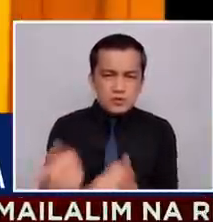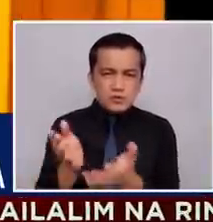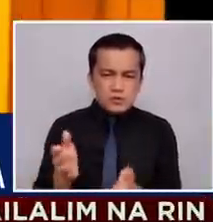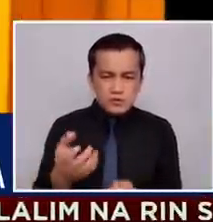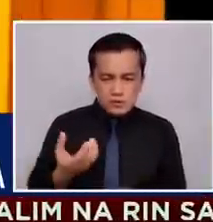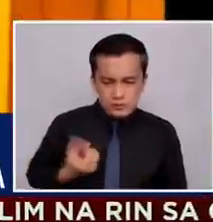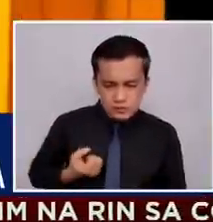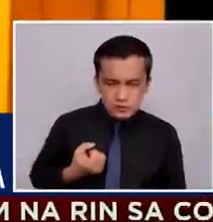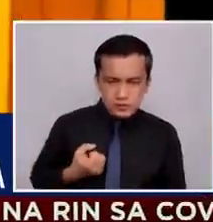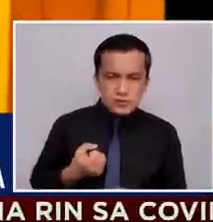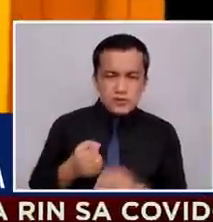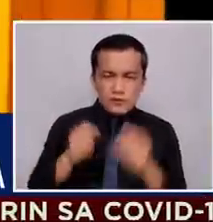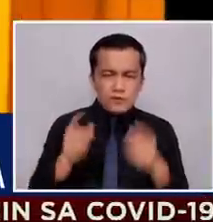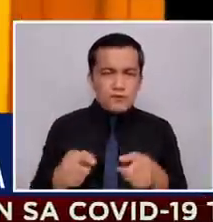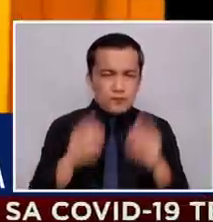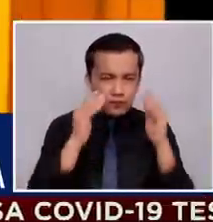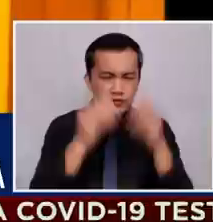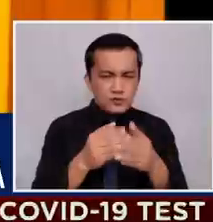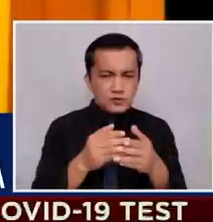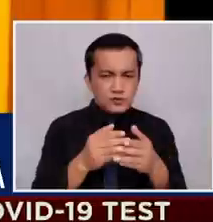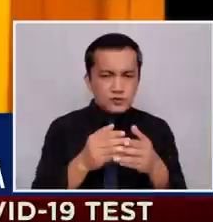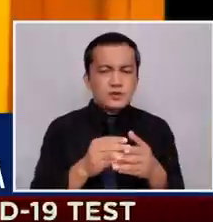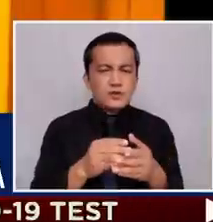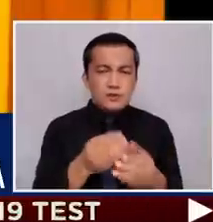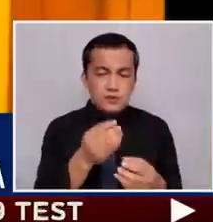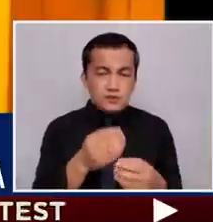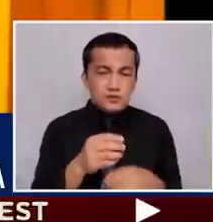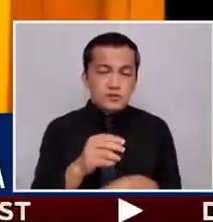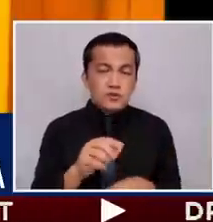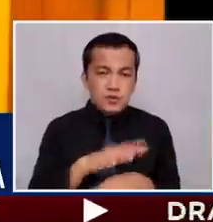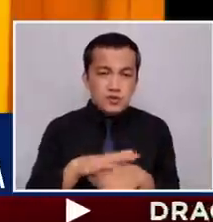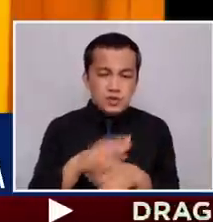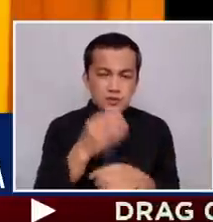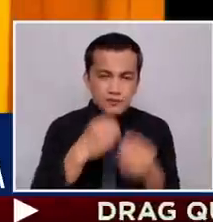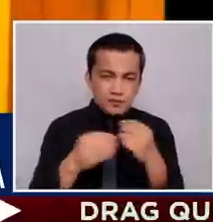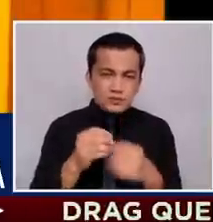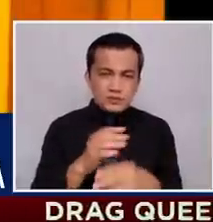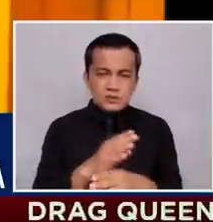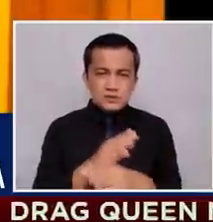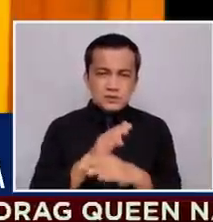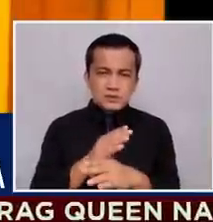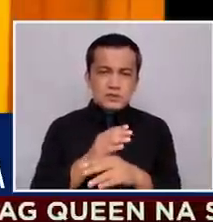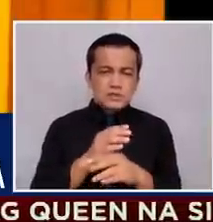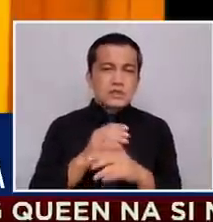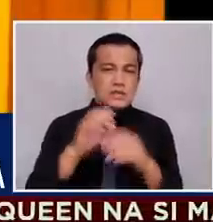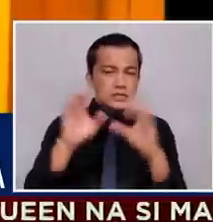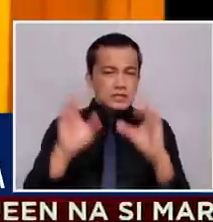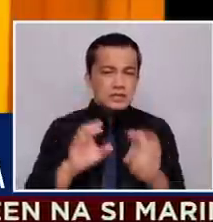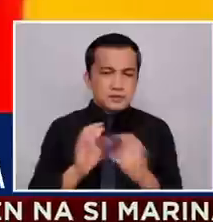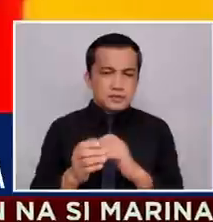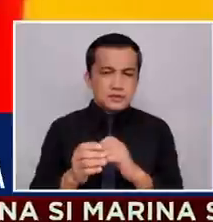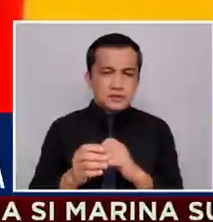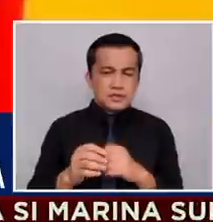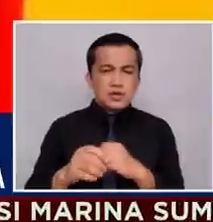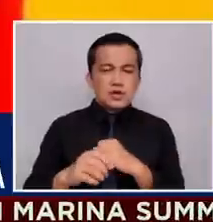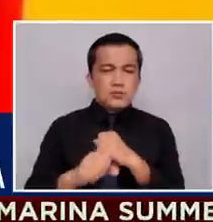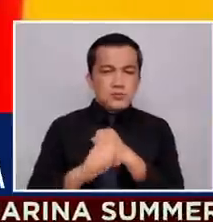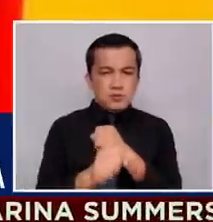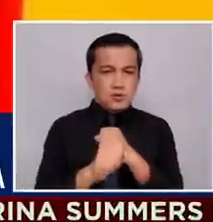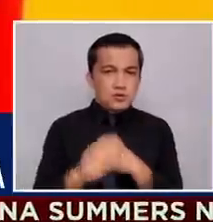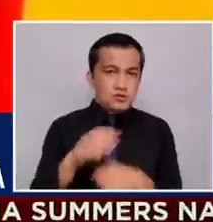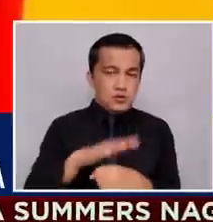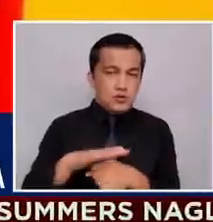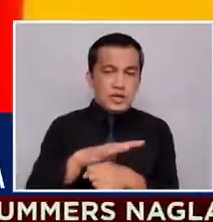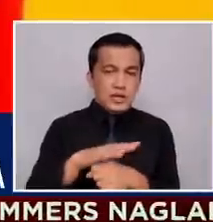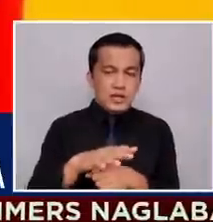food products and food crops resistant to climate change, and promote local farming, including